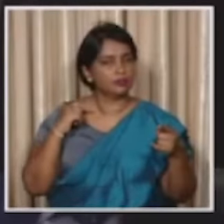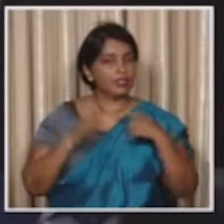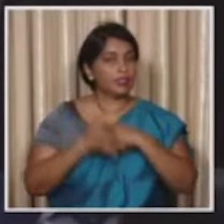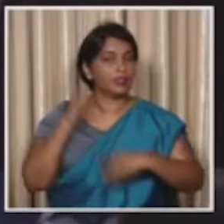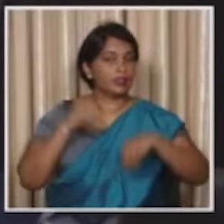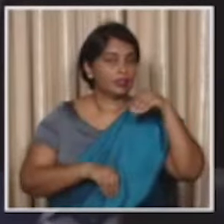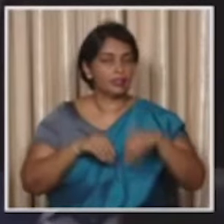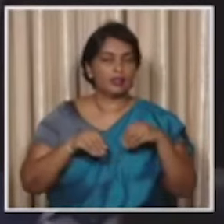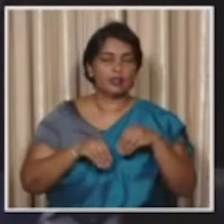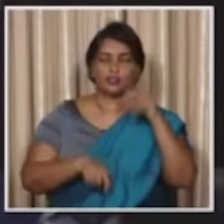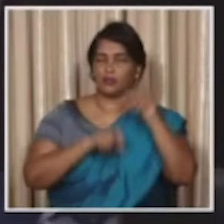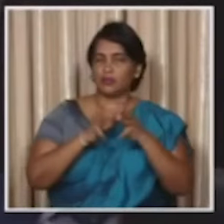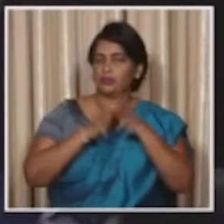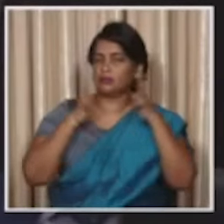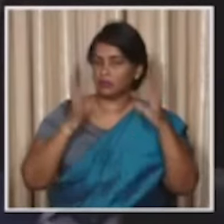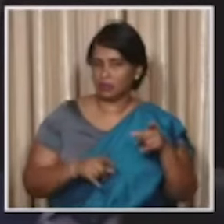දේශපාලන විසාන ගණනාවක්